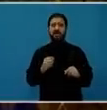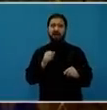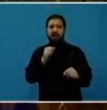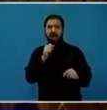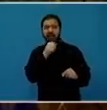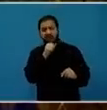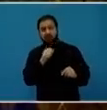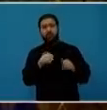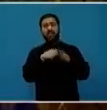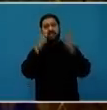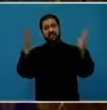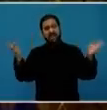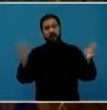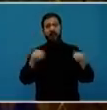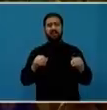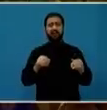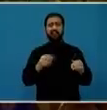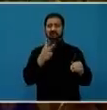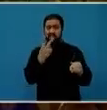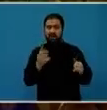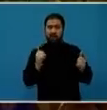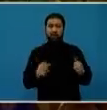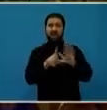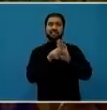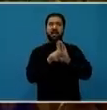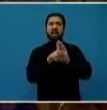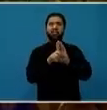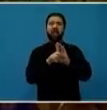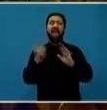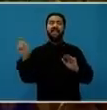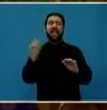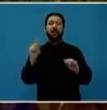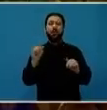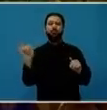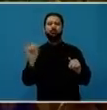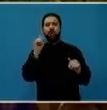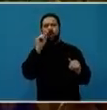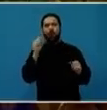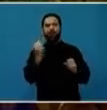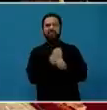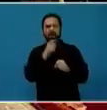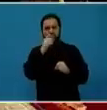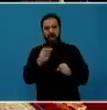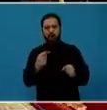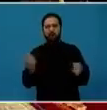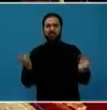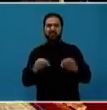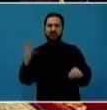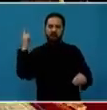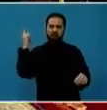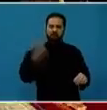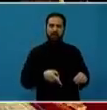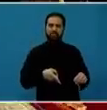regăsim de altfel această lege a talionului, cel care îți face rău să fie pedepsit.